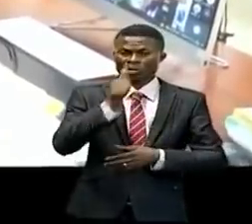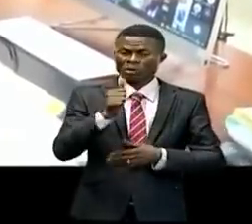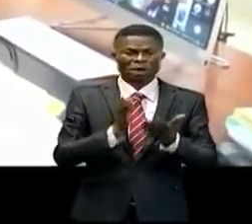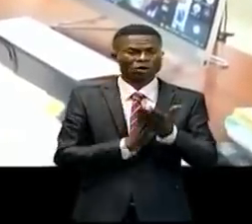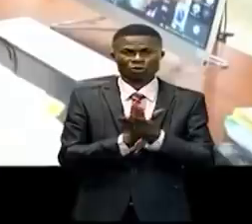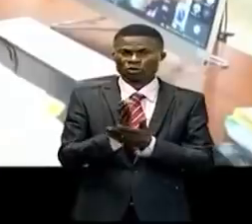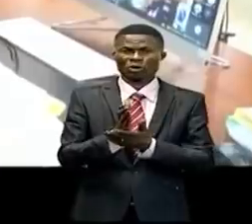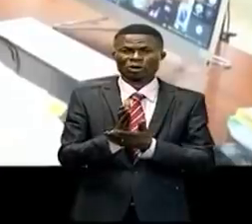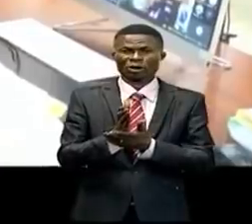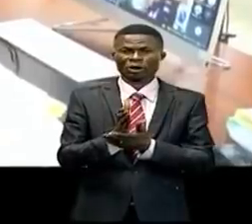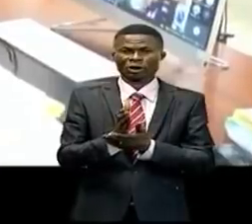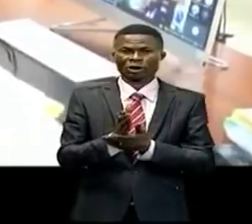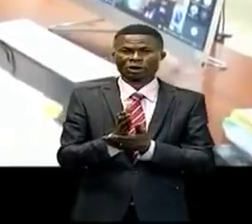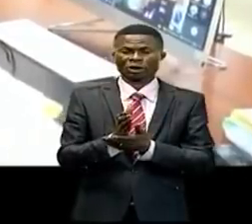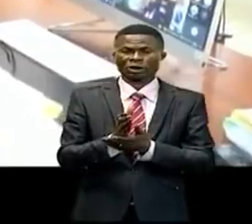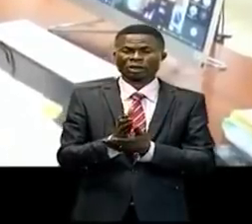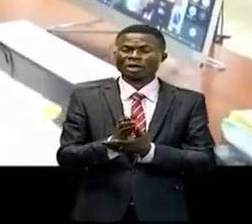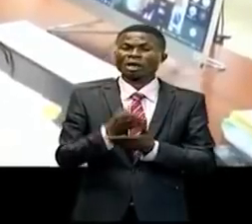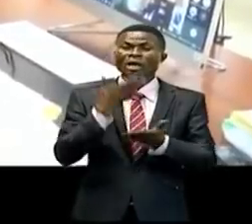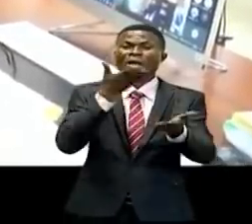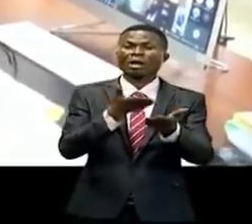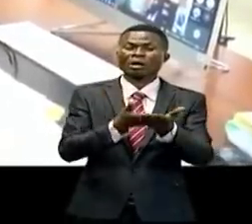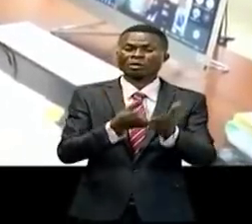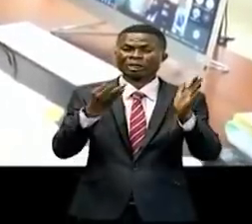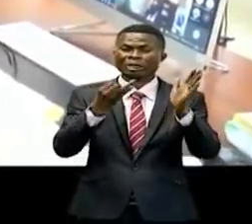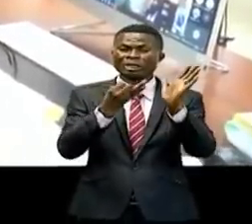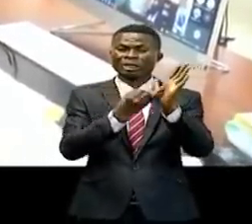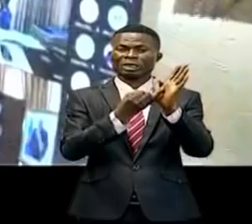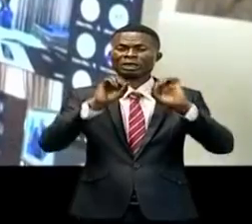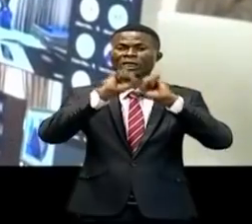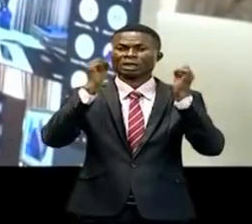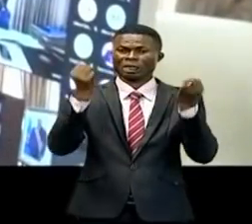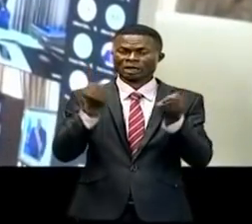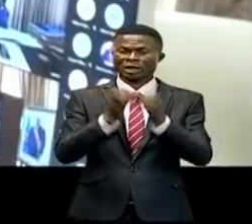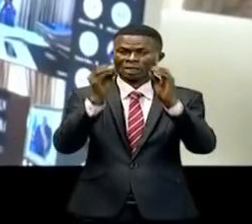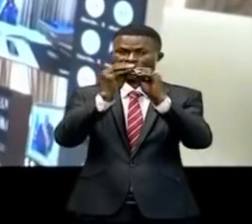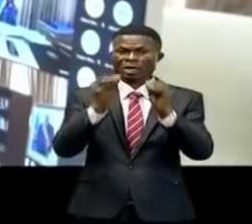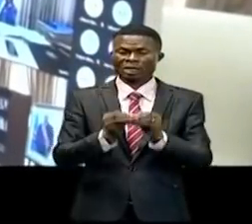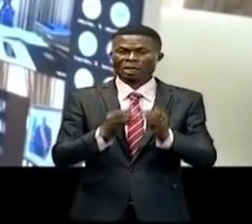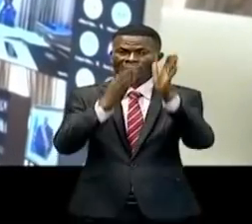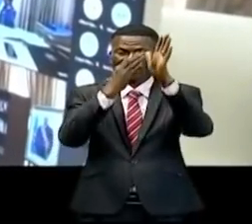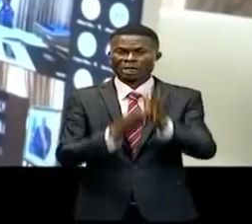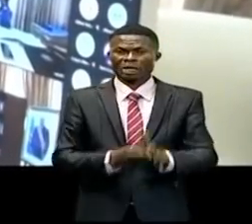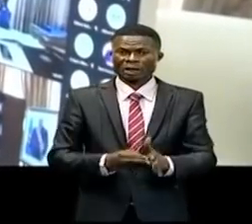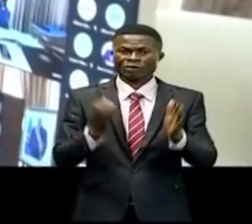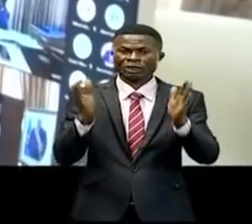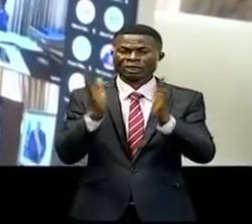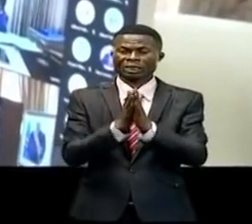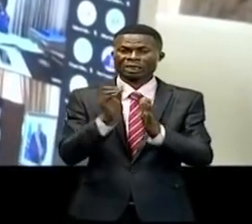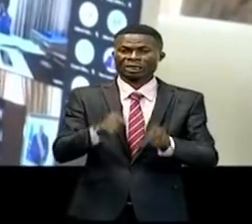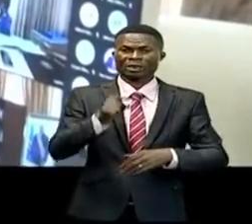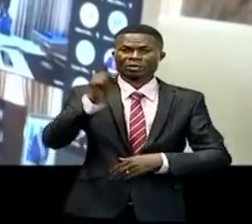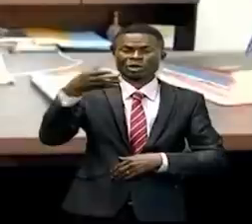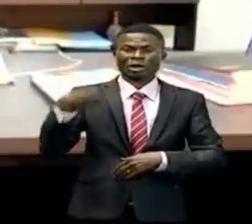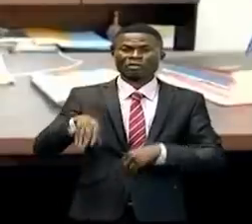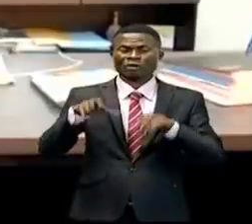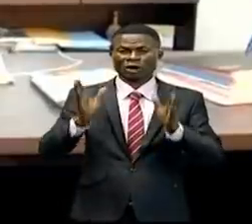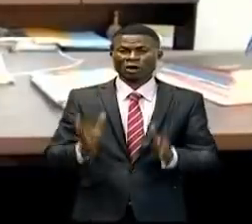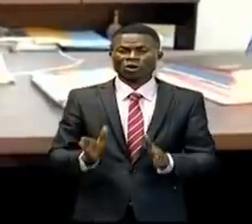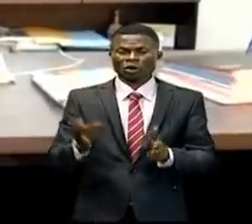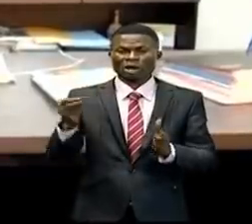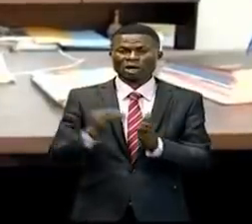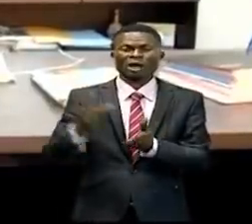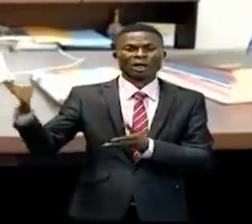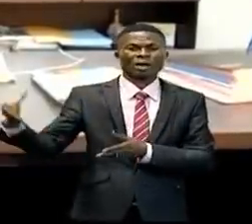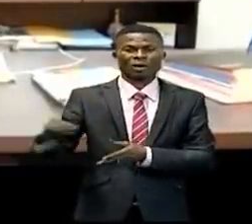correctement. Sur un échantillon de 7 entreprises, il apparaît qu'un montant d'au moins 920 milliards de francs congolais peut être encore recouvré